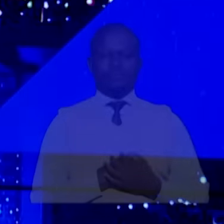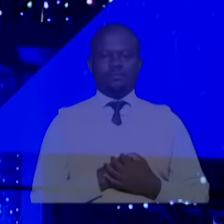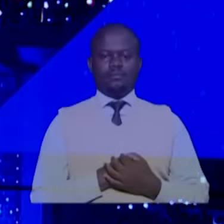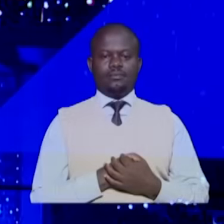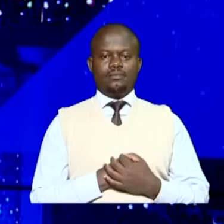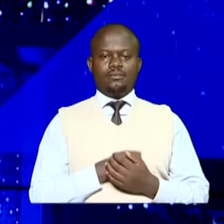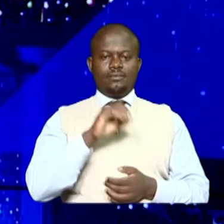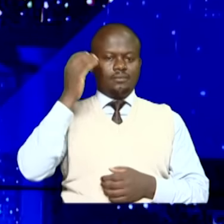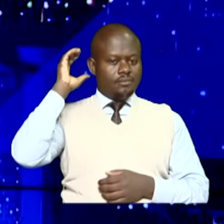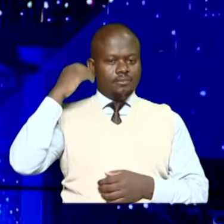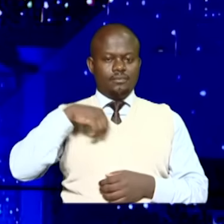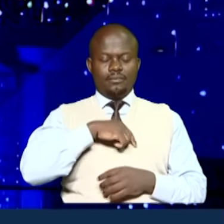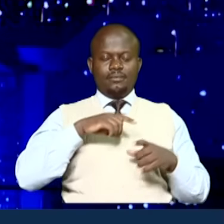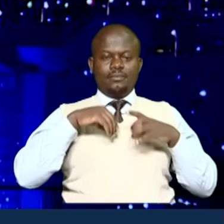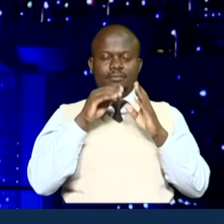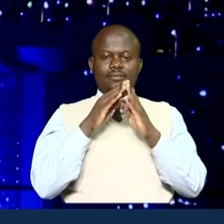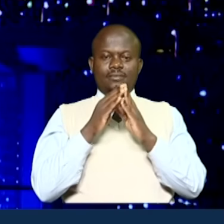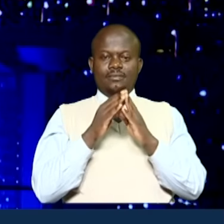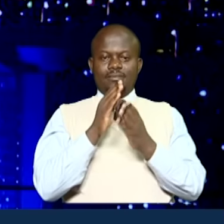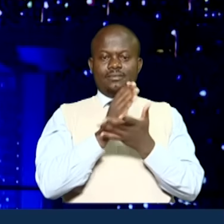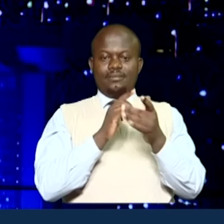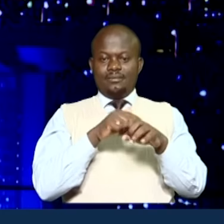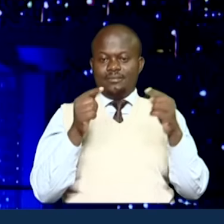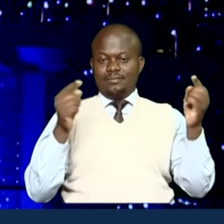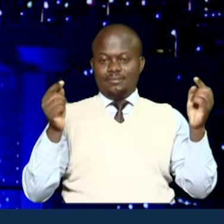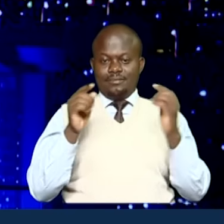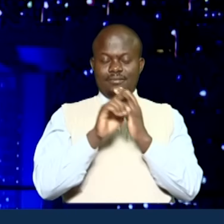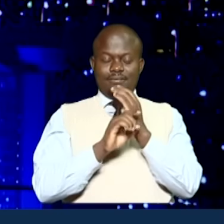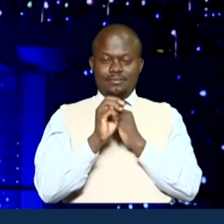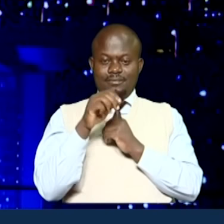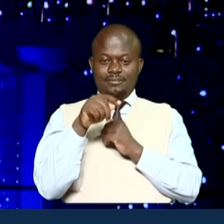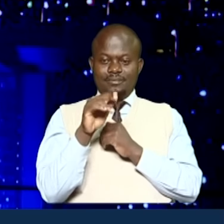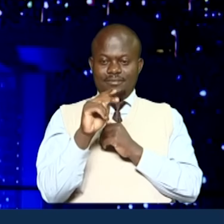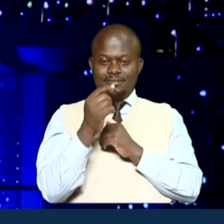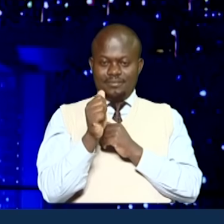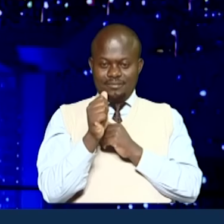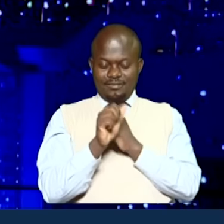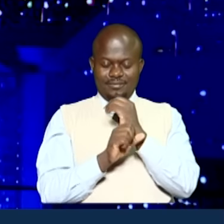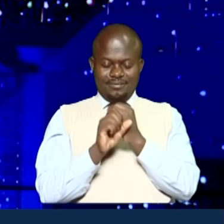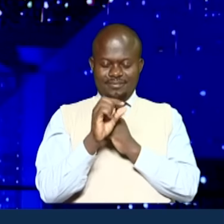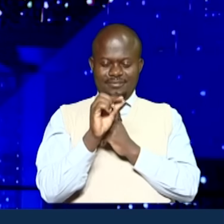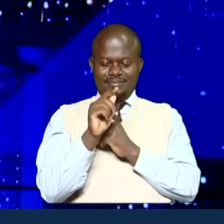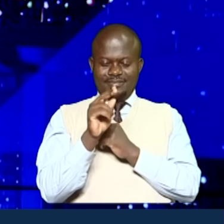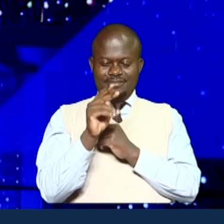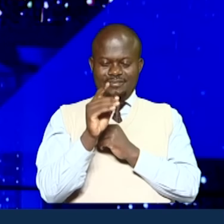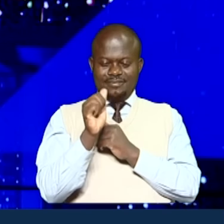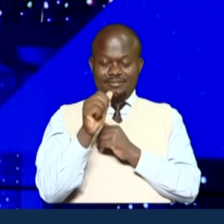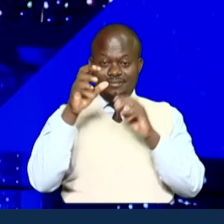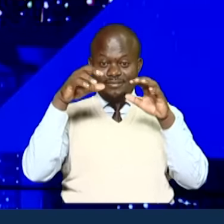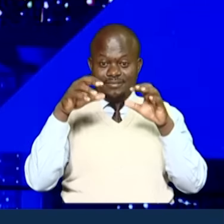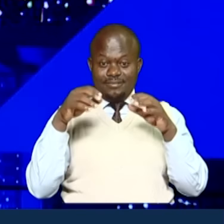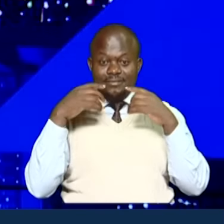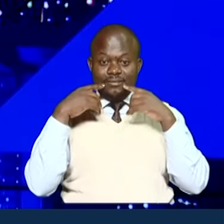Yandi makuru, abatuye mu midugudu imwe n'imwe yo mu kagari ka Mpinga mu murenge wa Gikunda Mvura ni mu karere ka Rusizi baravuga